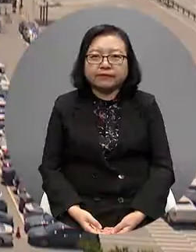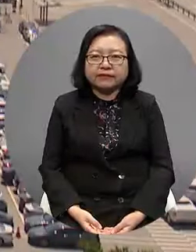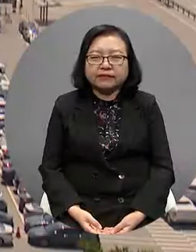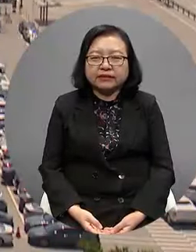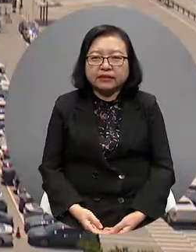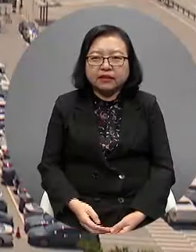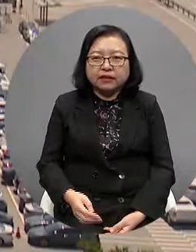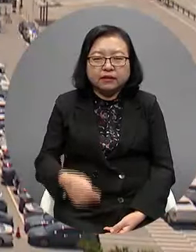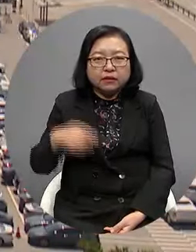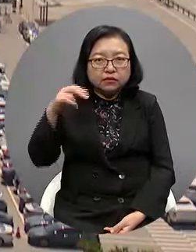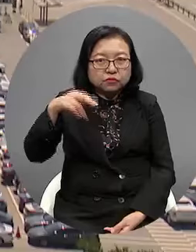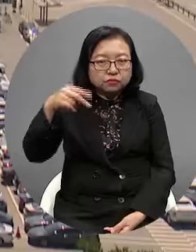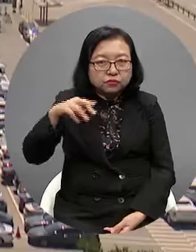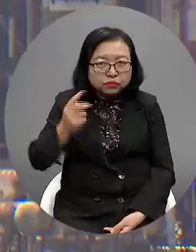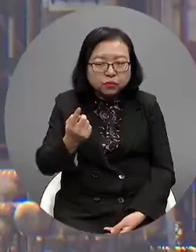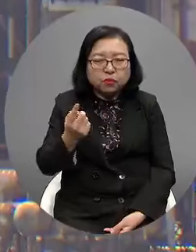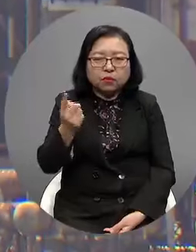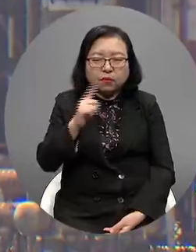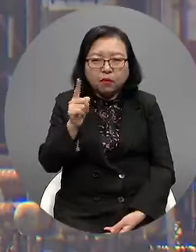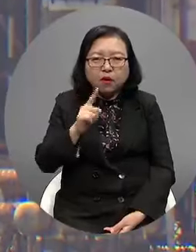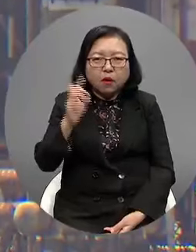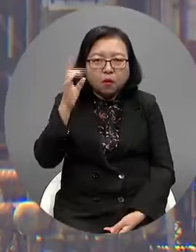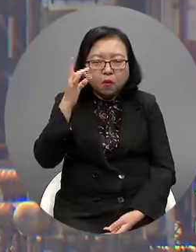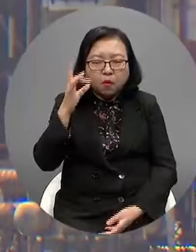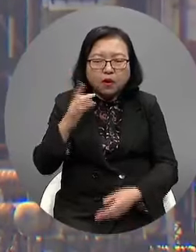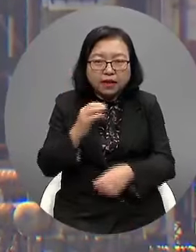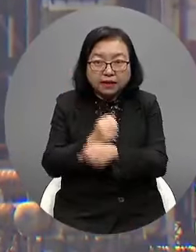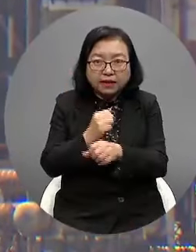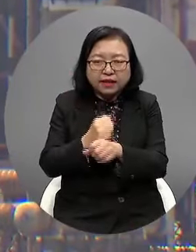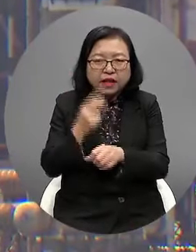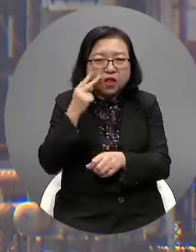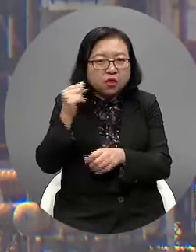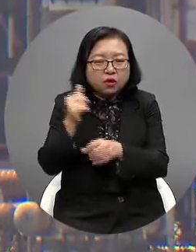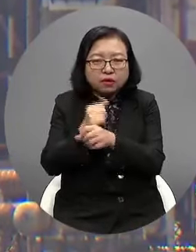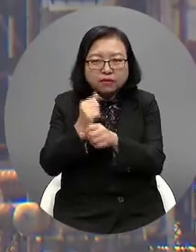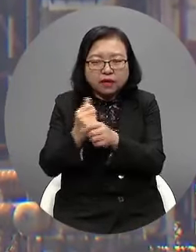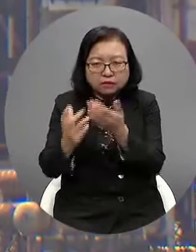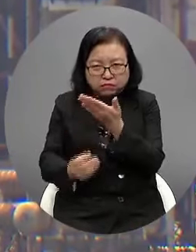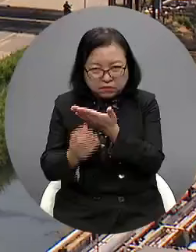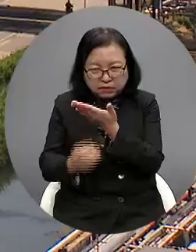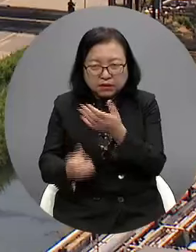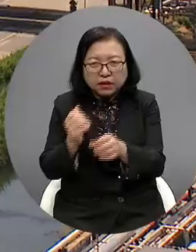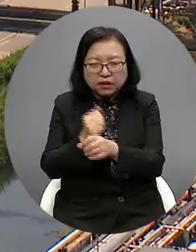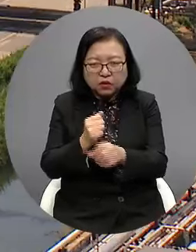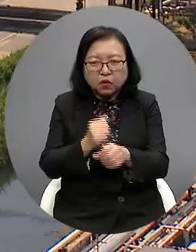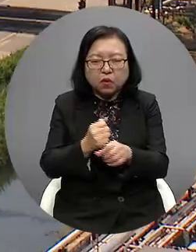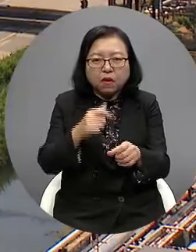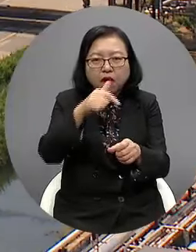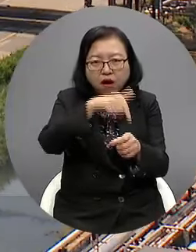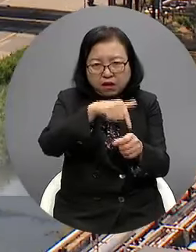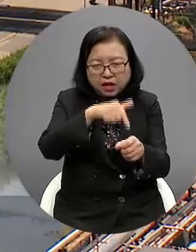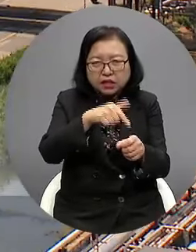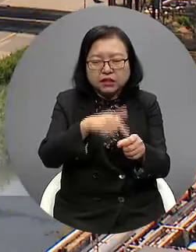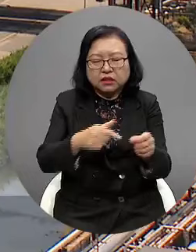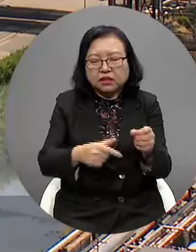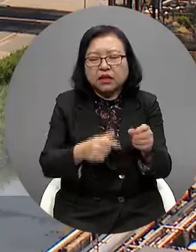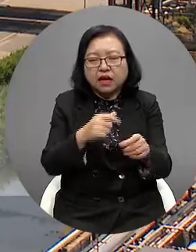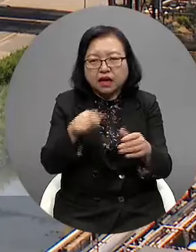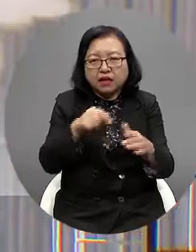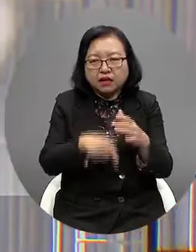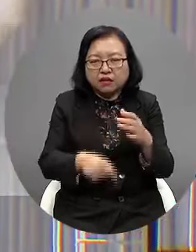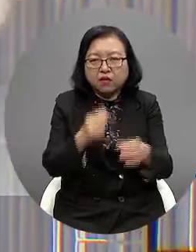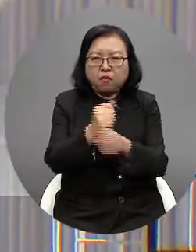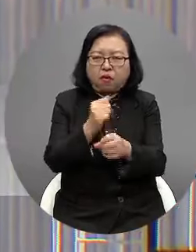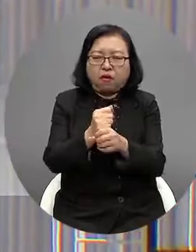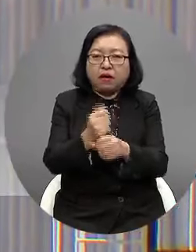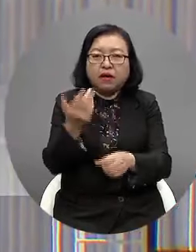국내 수소는 석유화학 공정에서 발생하는 부산물과 천연가스에서 나옵니다. 하지만 1kg의 수소를 추출하는